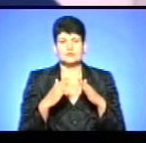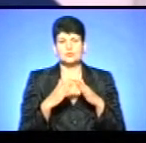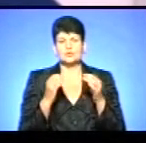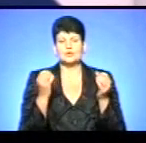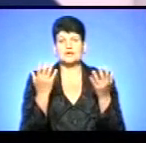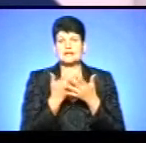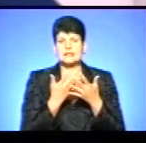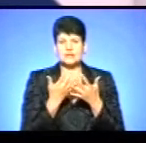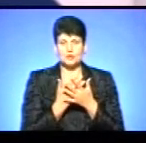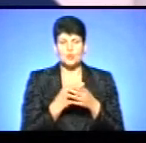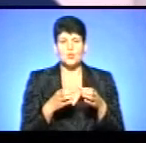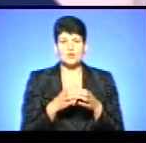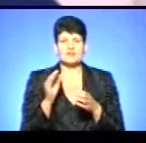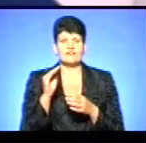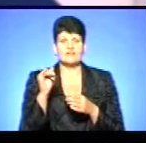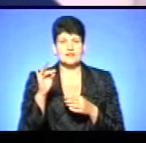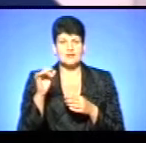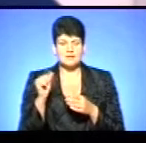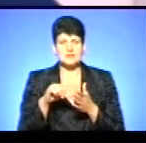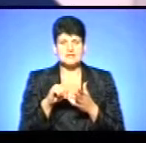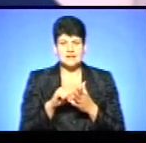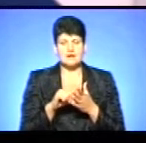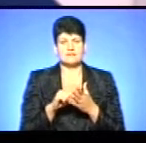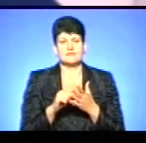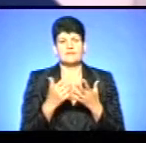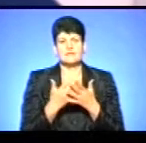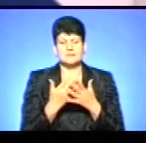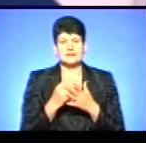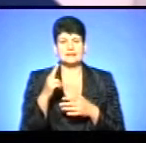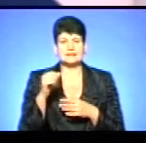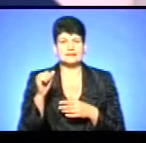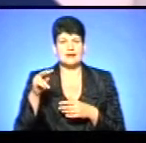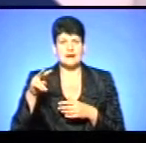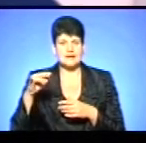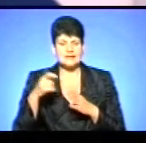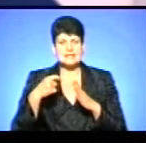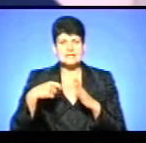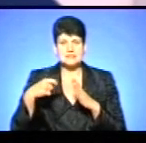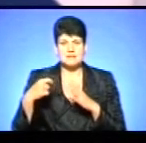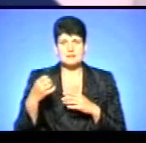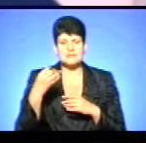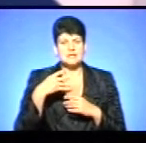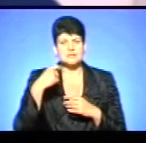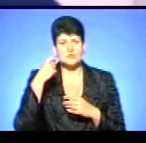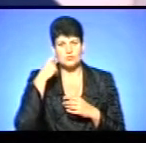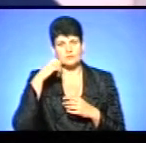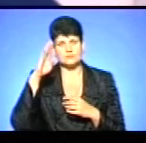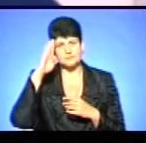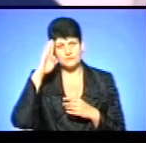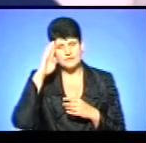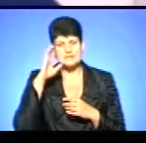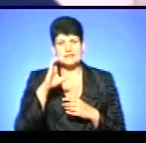«Фіра» представив відеокліп до пісні «Далі», котрий знімали під час сходження на Говерлу 15-річного тернополянина Сергія Ткачука,